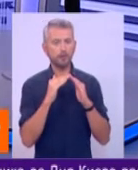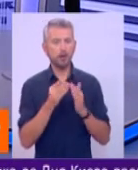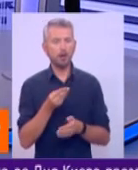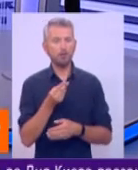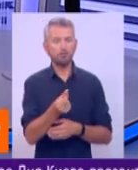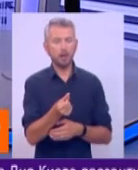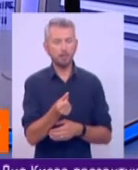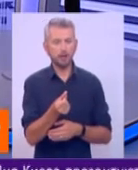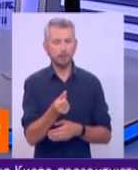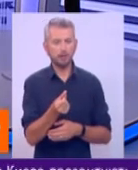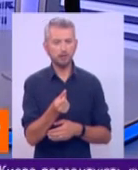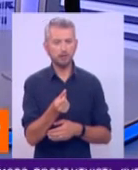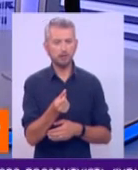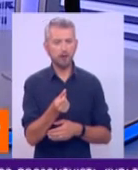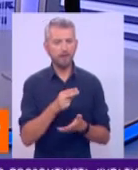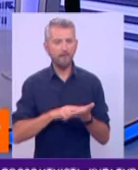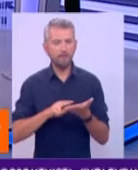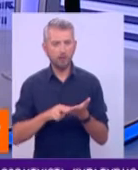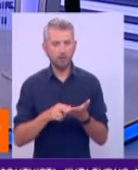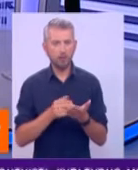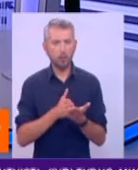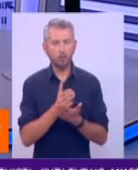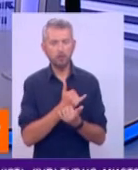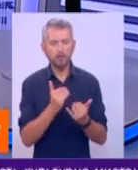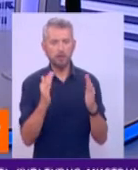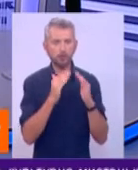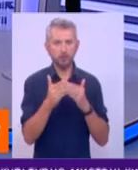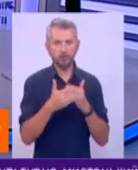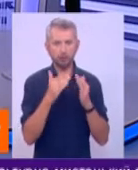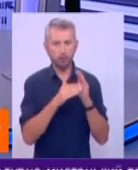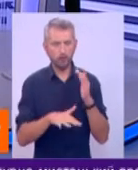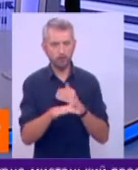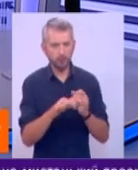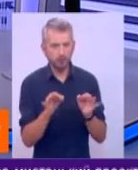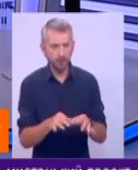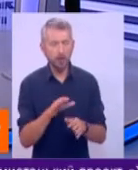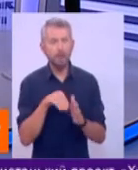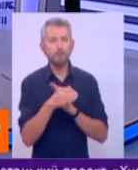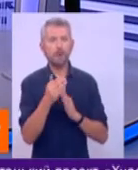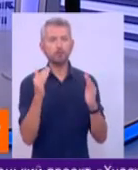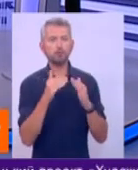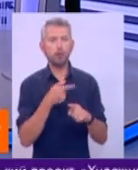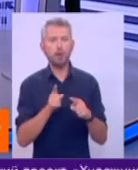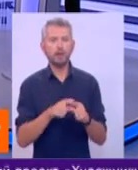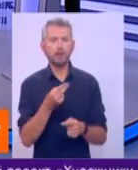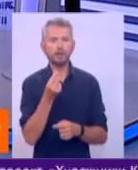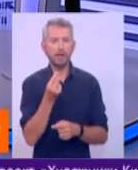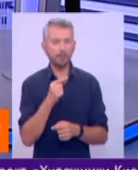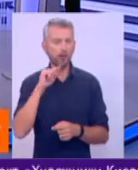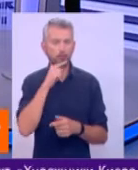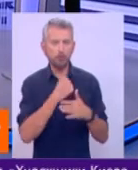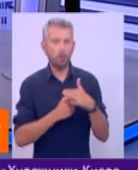платите внесок утримання будинку та прибудинкової території. Так, в вашем домі этот тариф